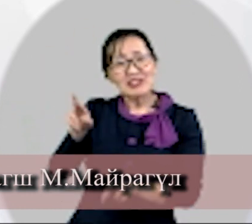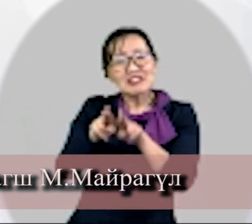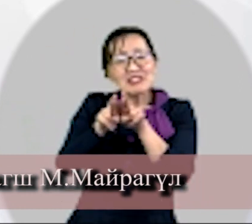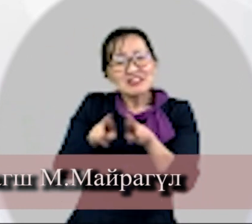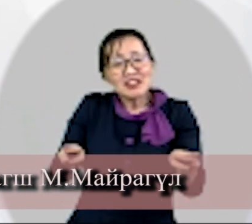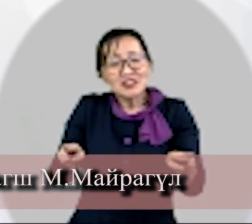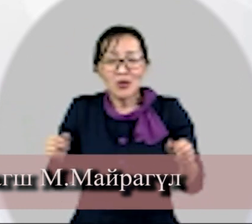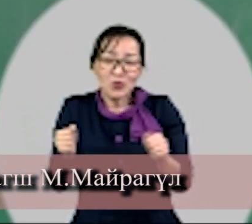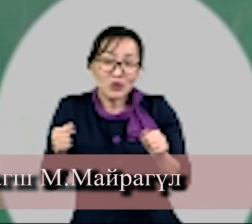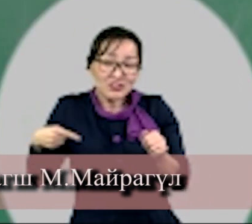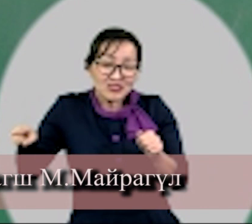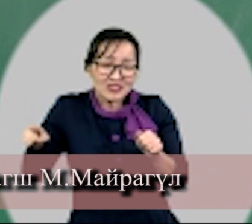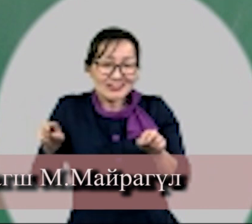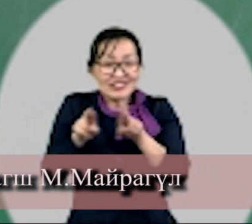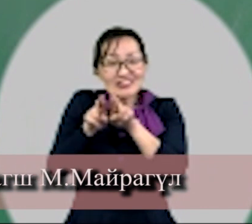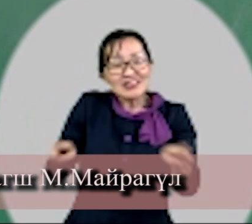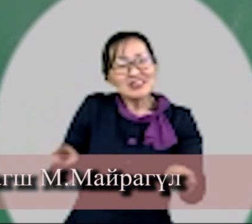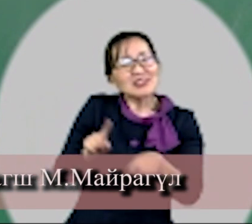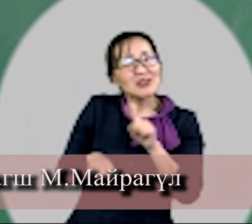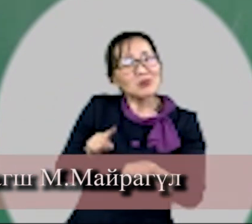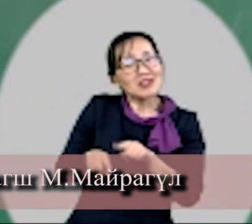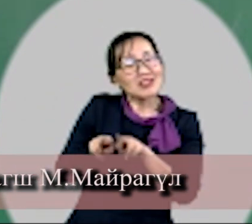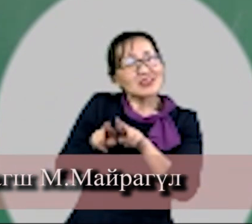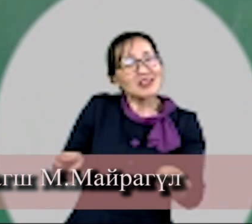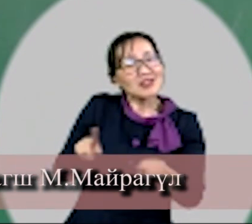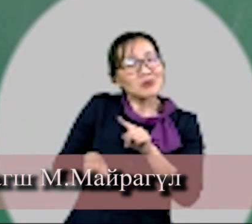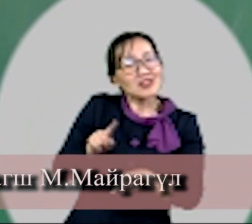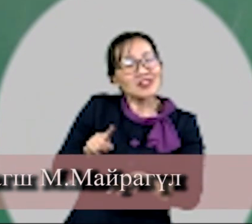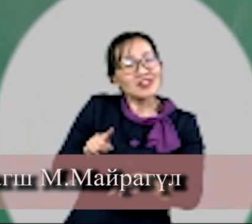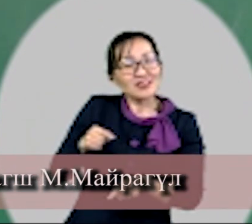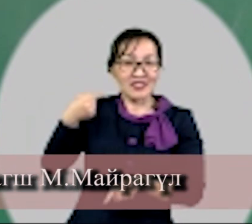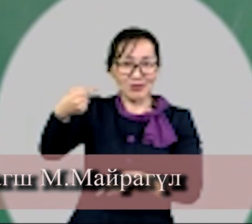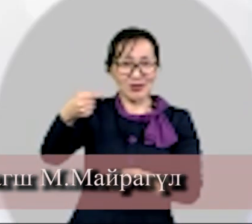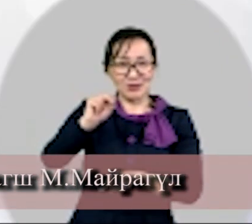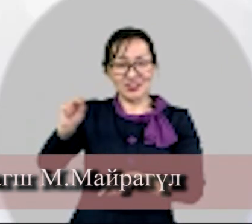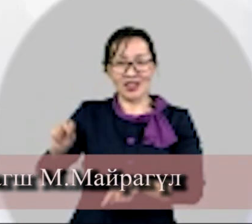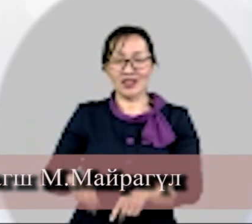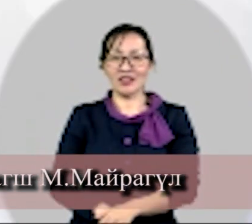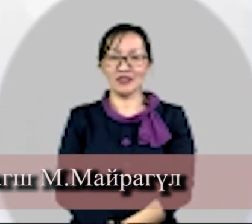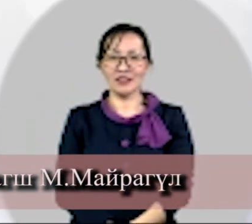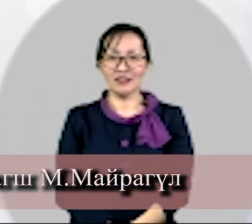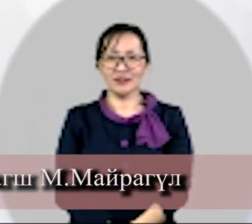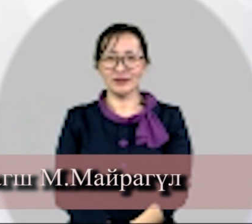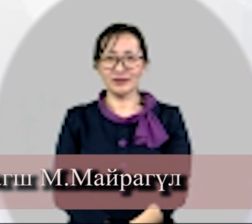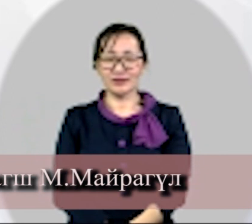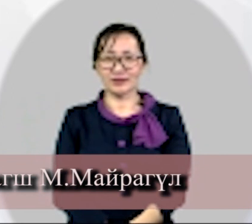1 градус суық. Оны қалай белгілейміз? Алу 1.